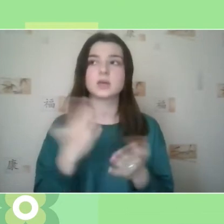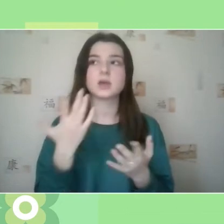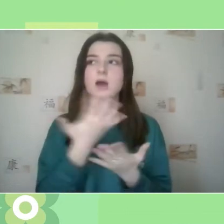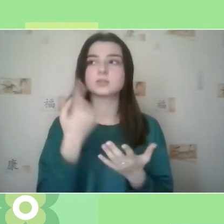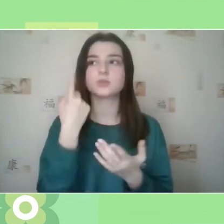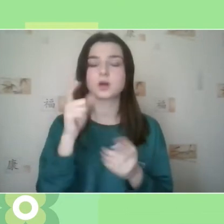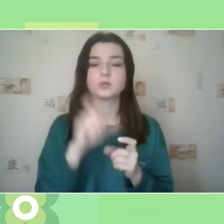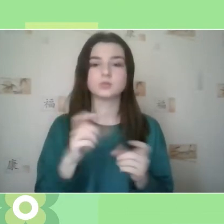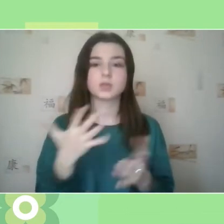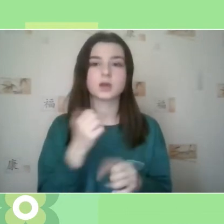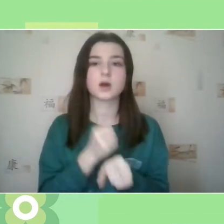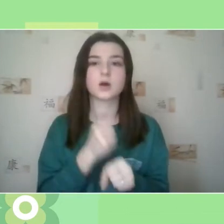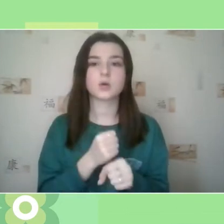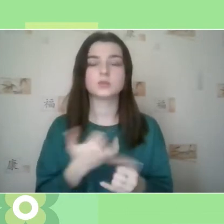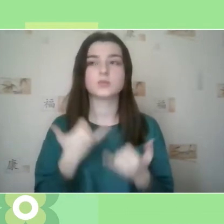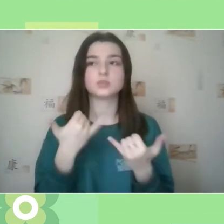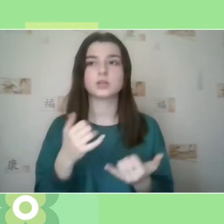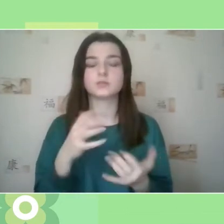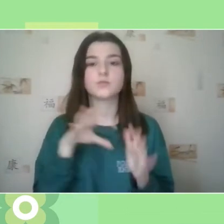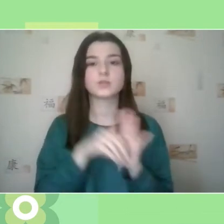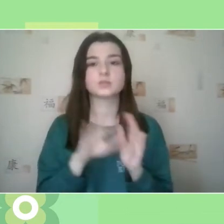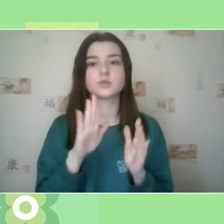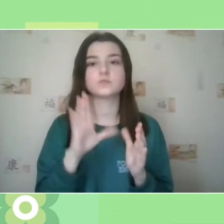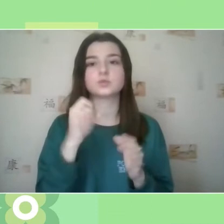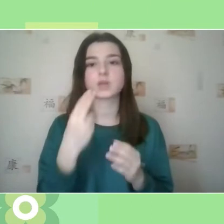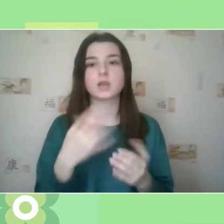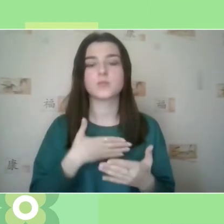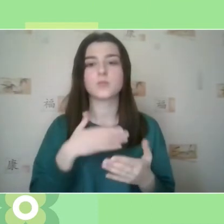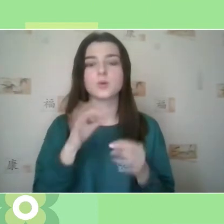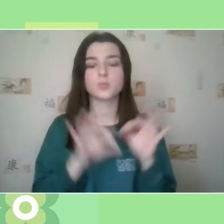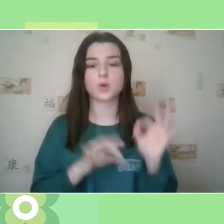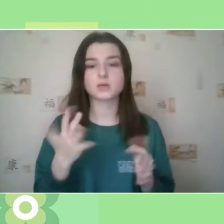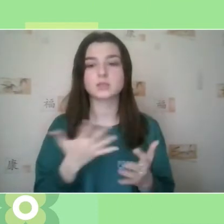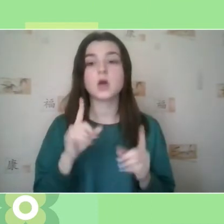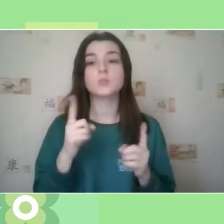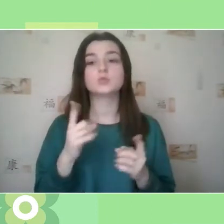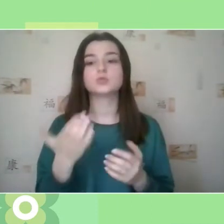або внесок, або пожертву на соціальний проект через те, що вона хороша або хоче бути хорошою.